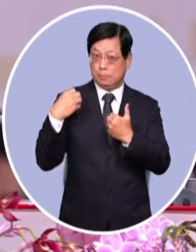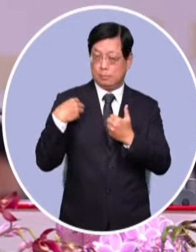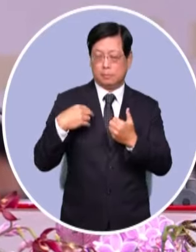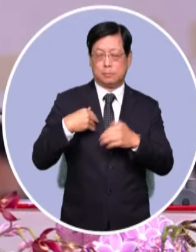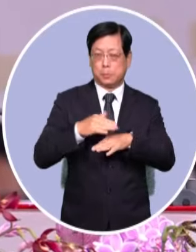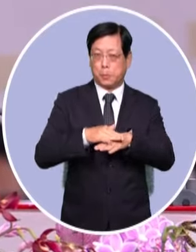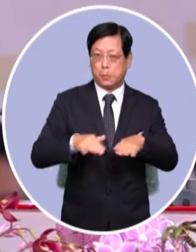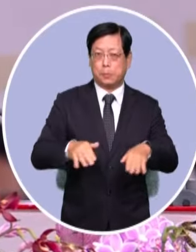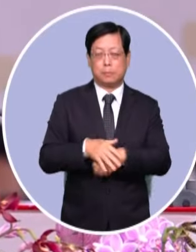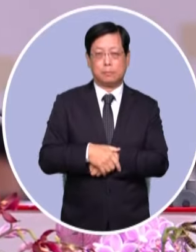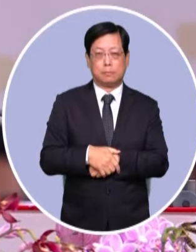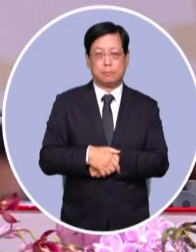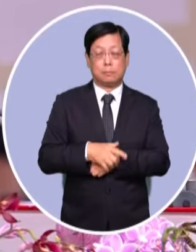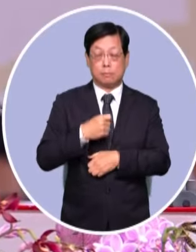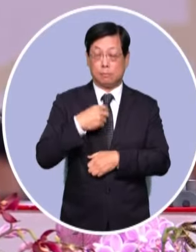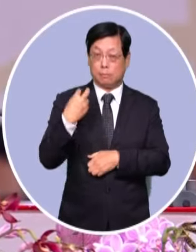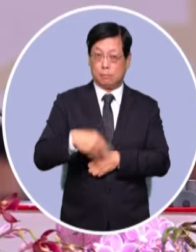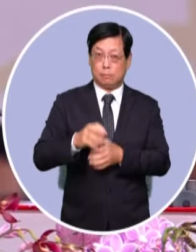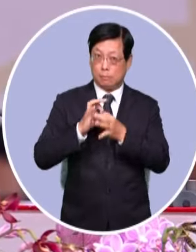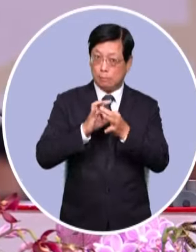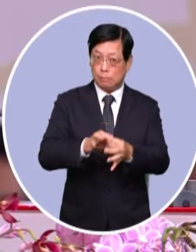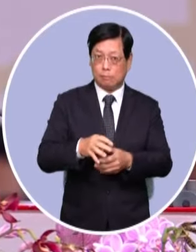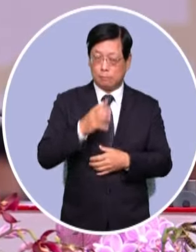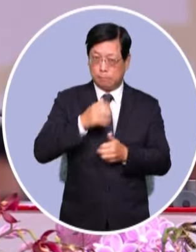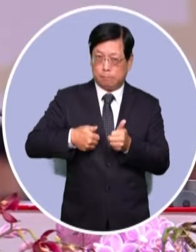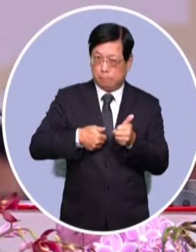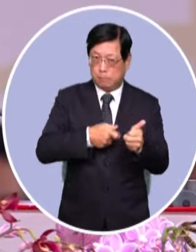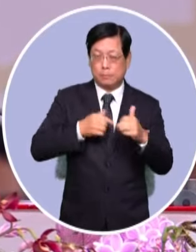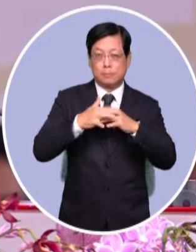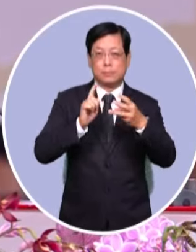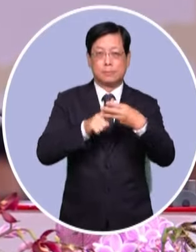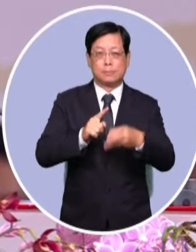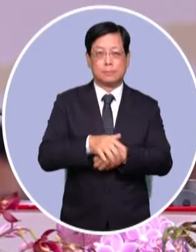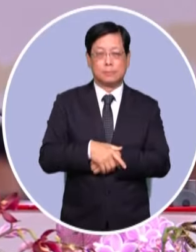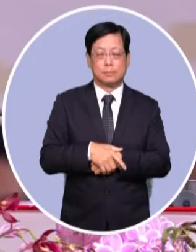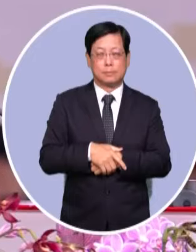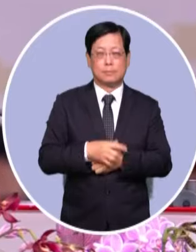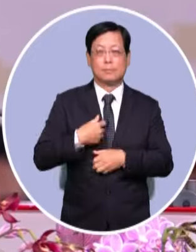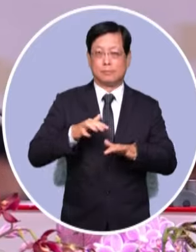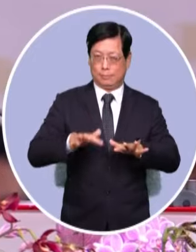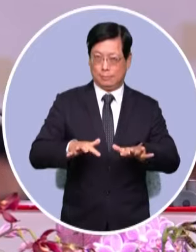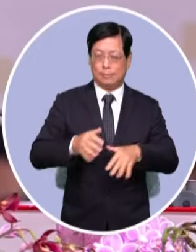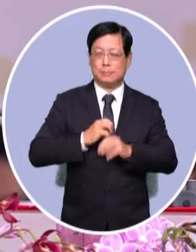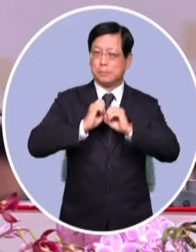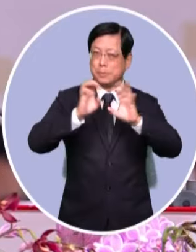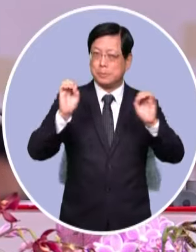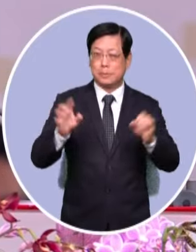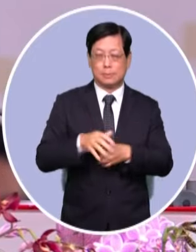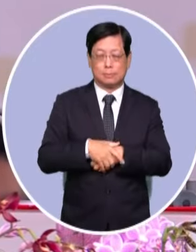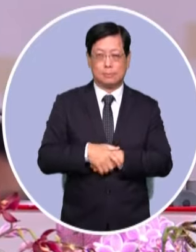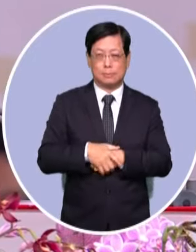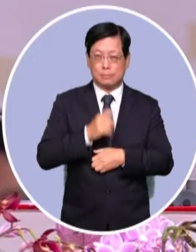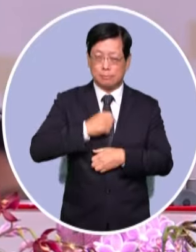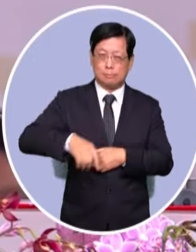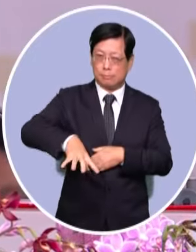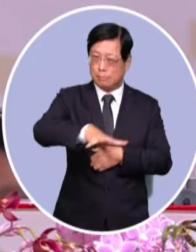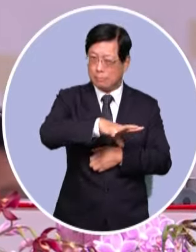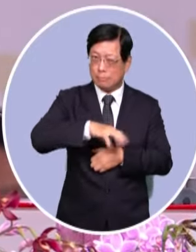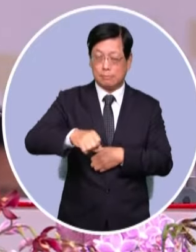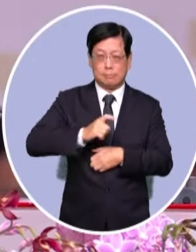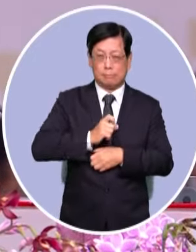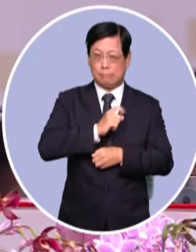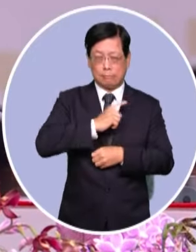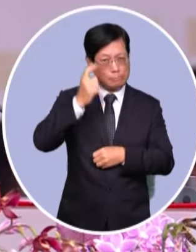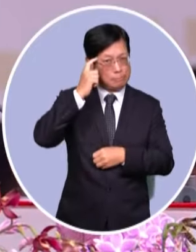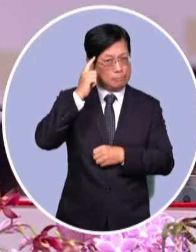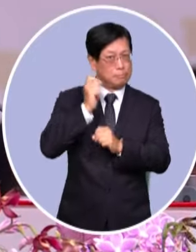平，为了继续追求民主，在这里呼吁整合大家所有的